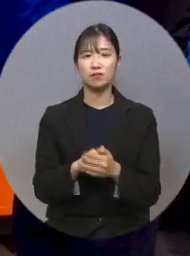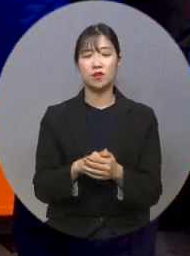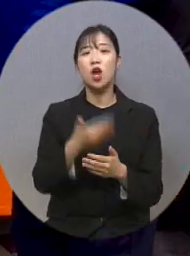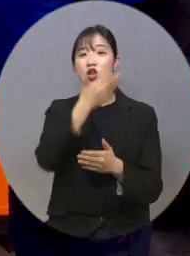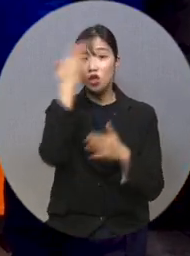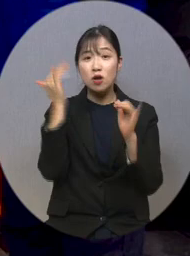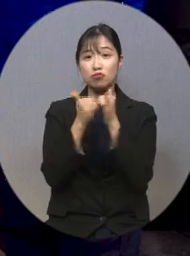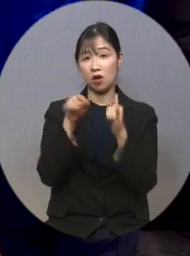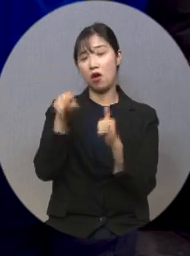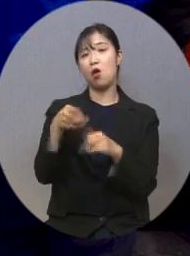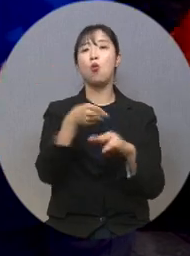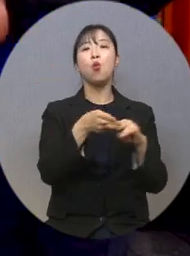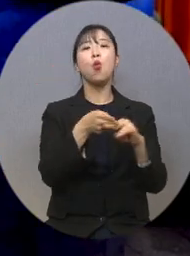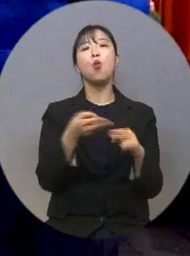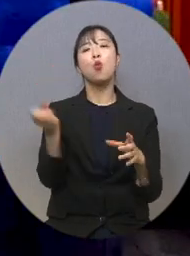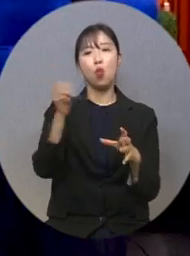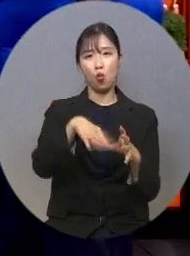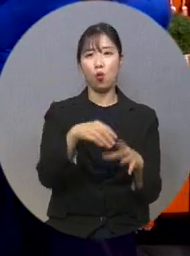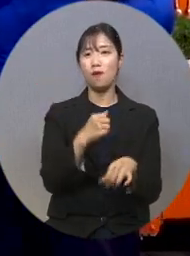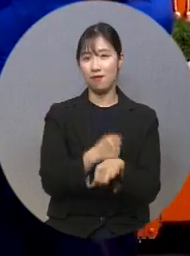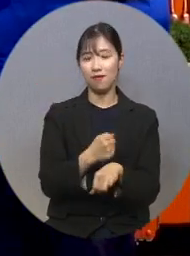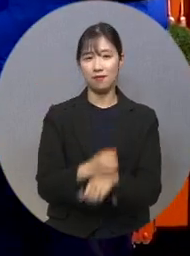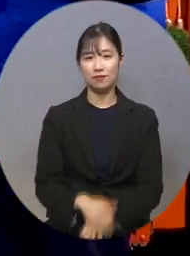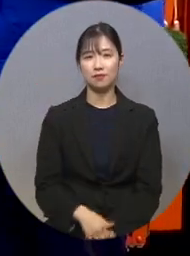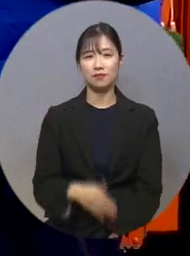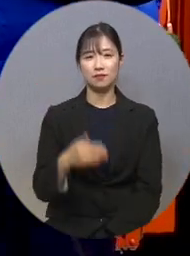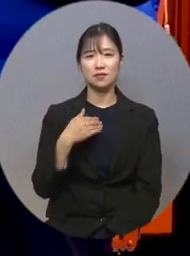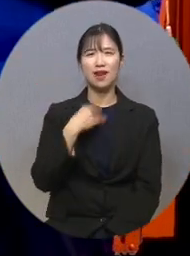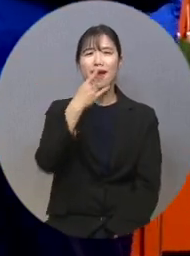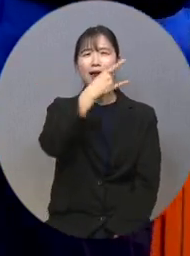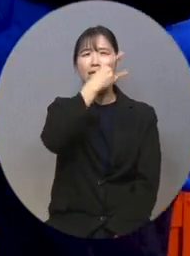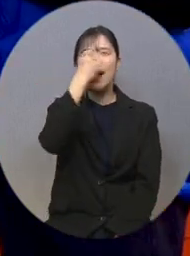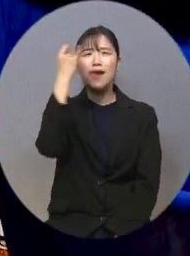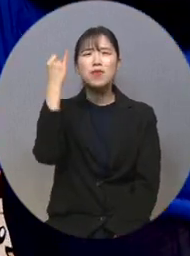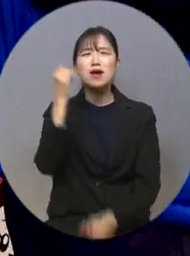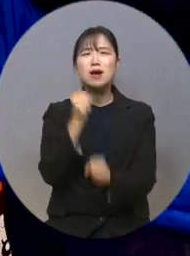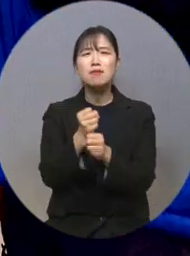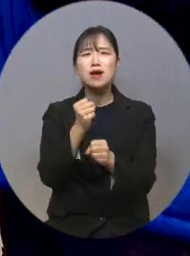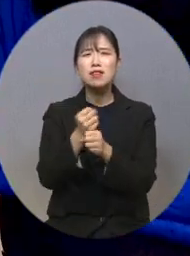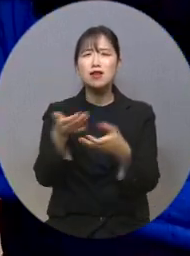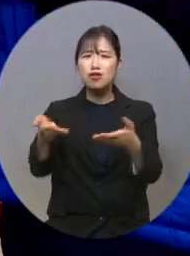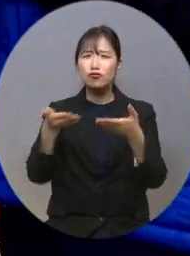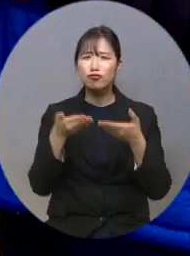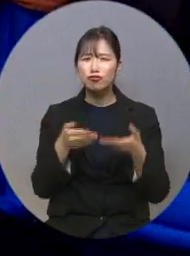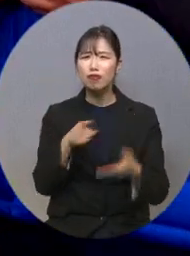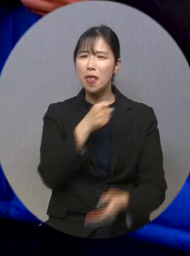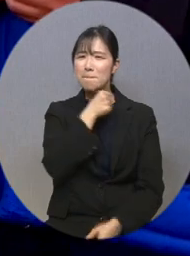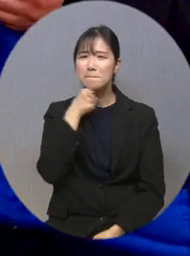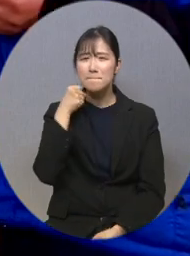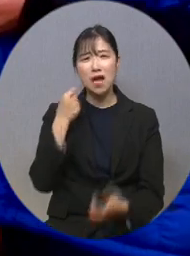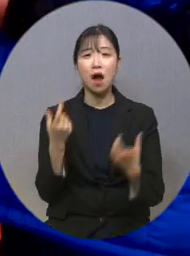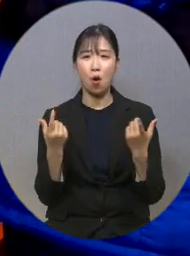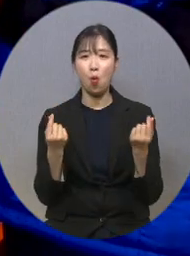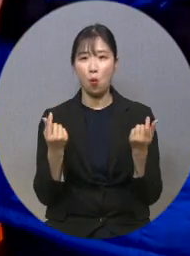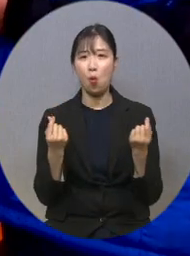다 요리를 하거든요. 은근 부드러. 네. 우리 할머니들이 맞아요. 진짜 만들어 주시던